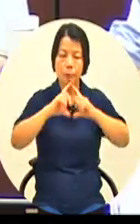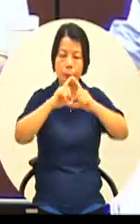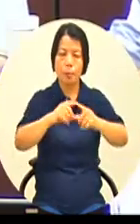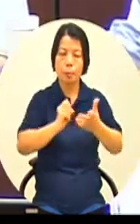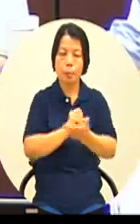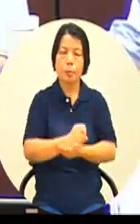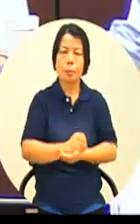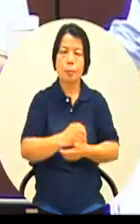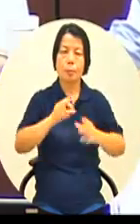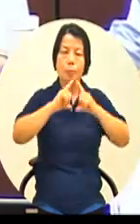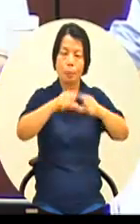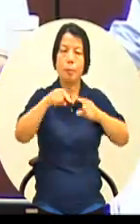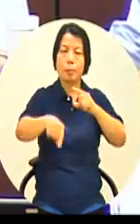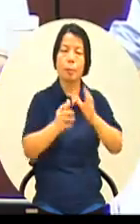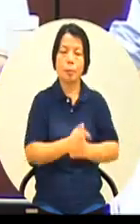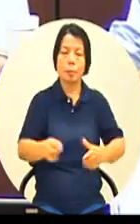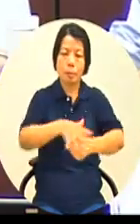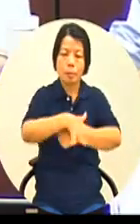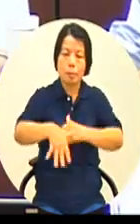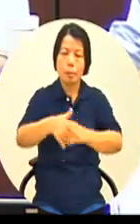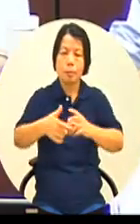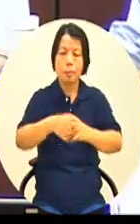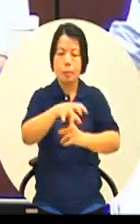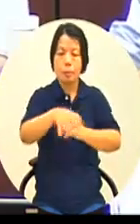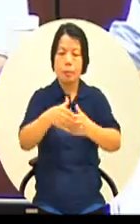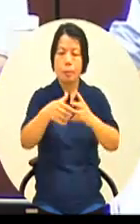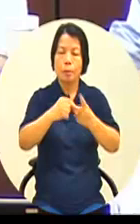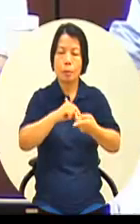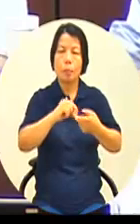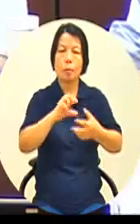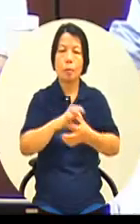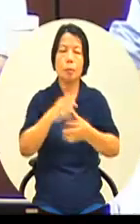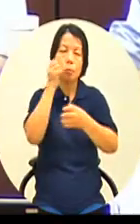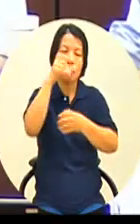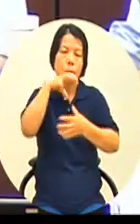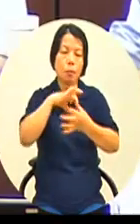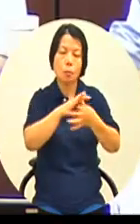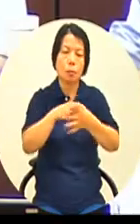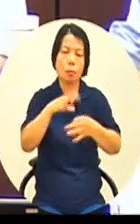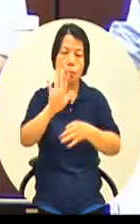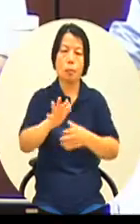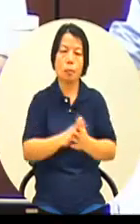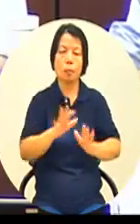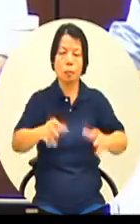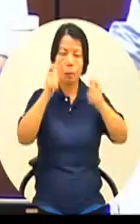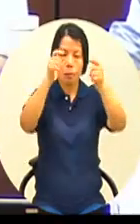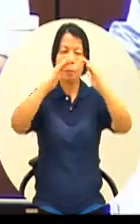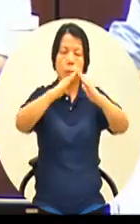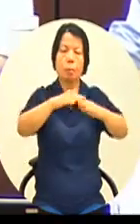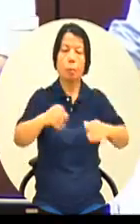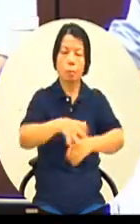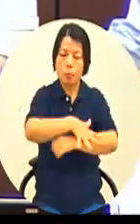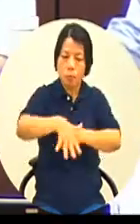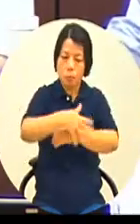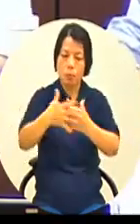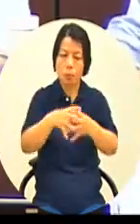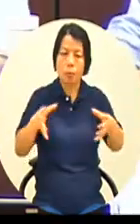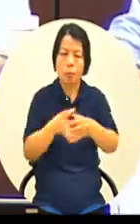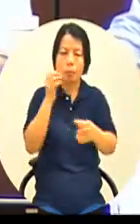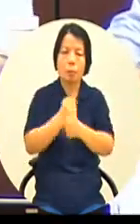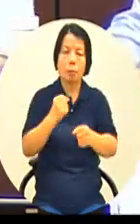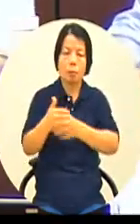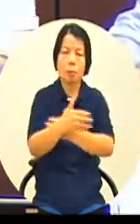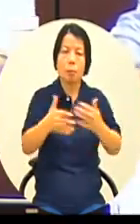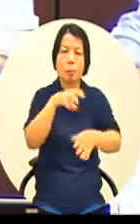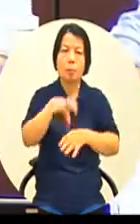实刚刚议员提到各局处都跟我们观光很有关系，的确是这样哈。在高雄市政府里面也是做一些跨局处的合作，比如说交通局的双